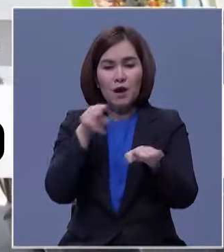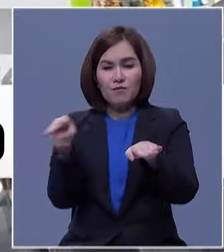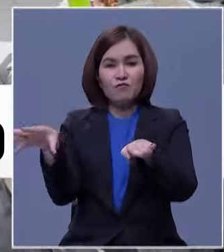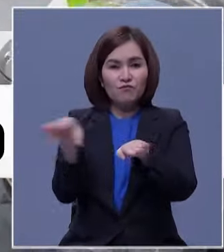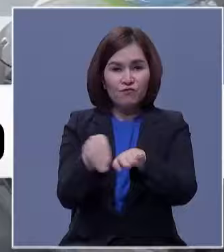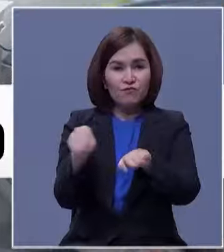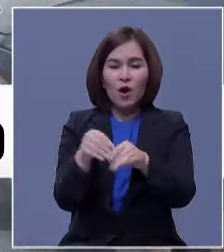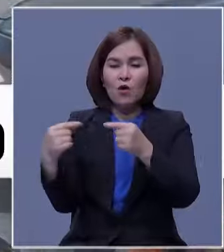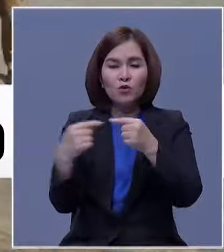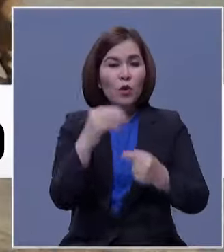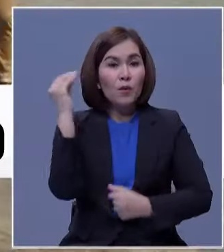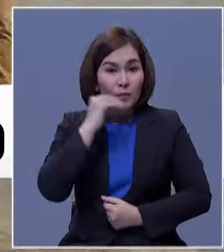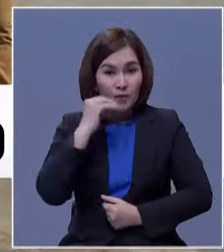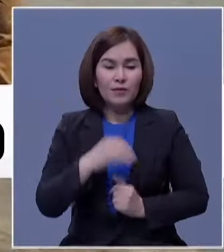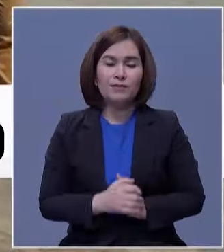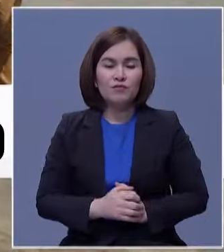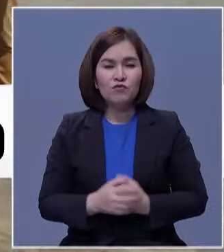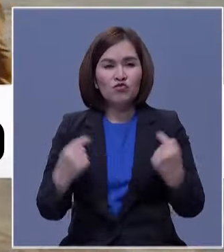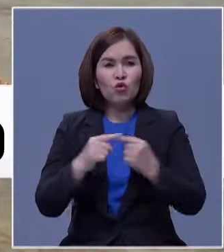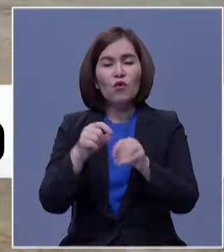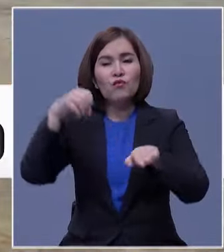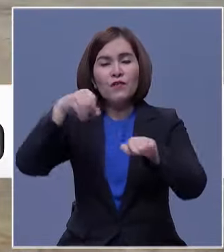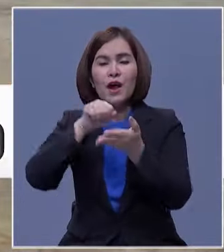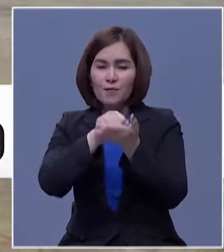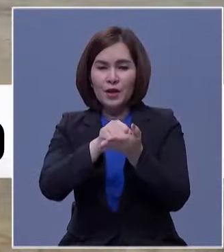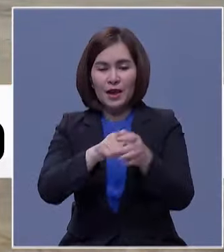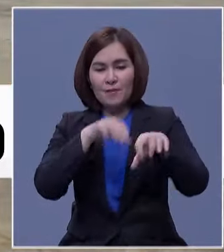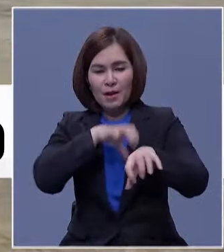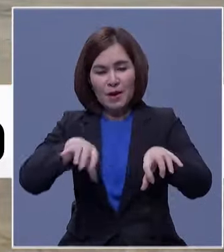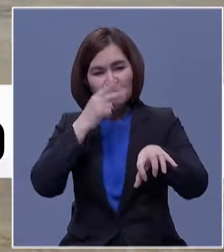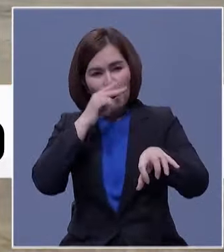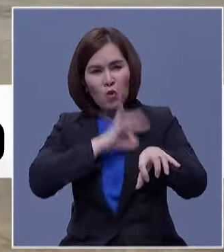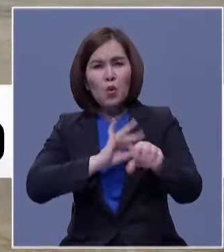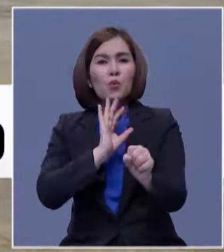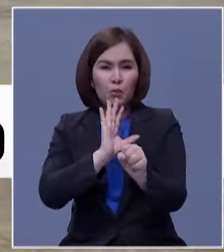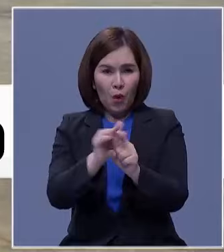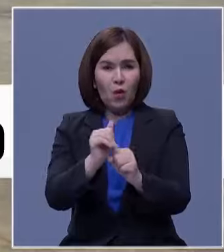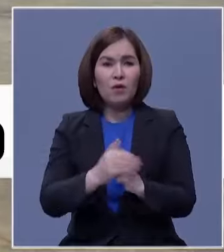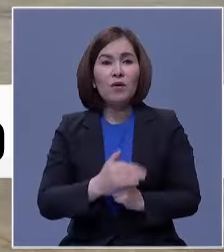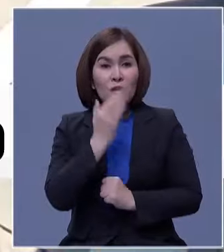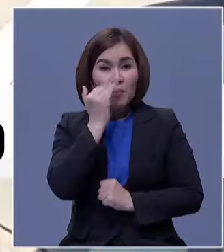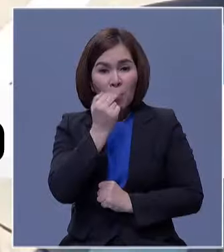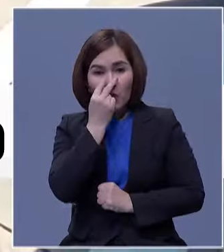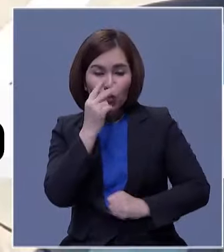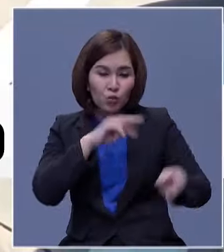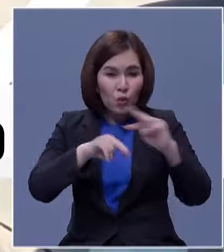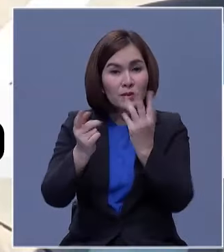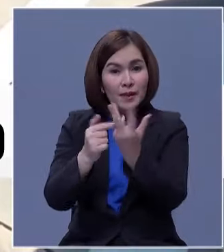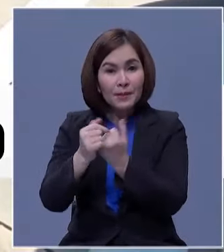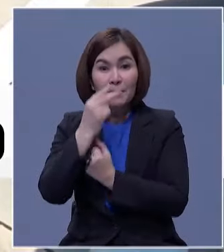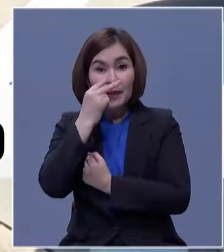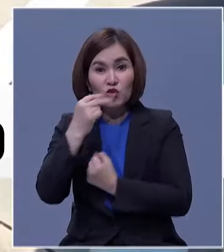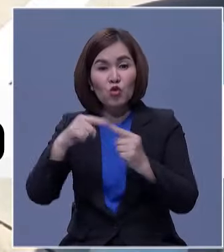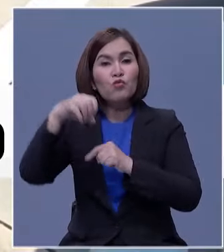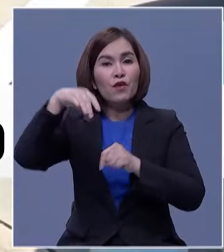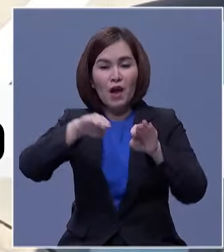ปั๊มอย่างต่อเนื่องส่วนสถานสถานีชาร์จไฟฟ้าตอนนี้ก็ถือว่าเพียงพอในปั๊มเนี่ยจากการสำรวจตรวจสอบดูพบว่ามีตู้